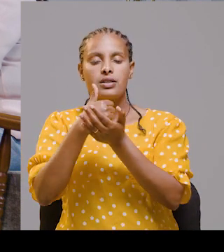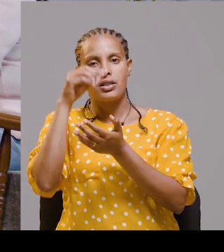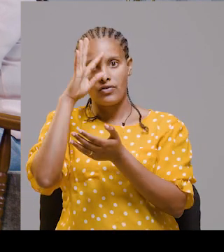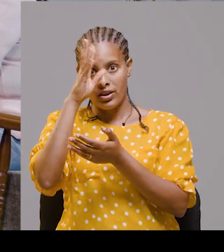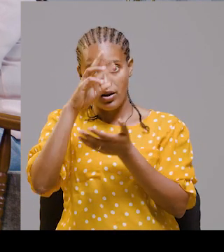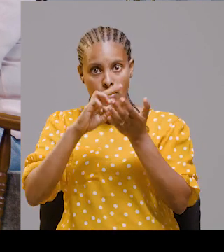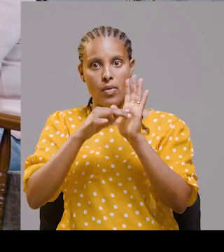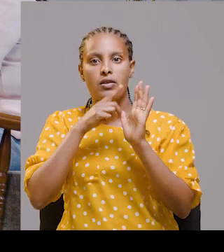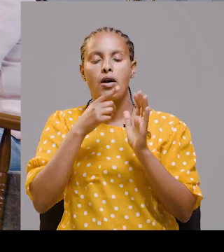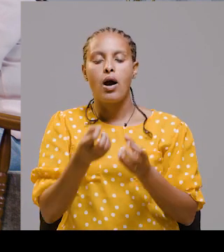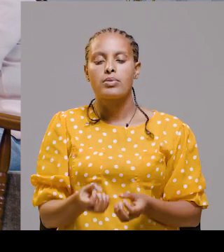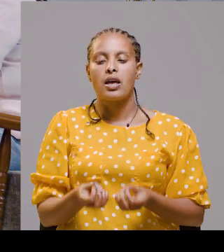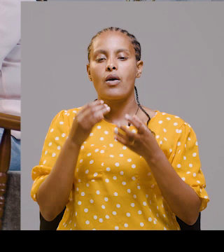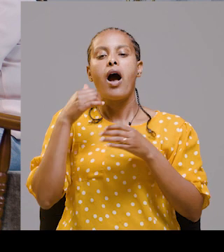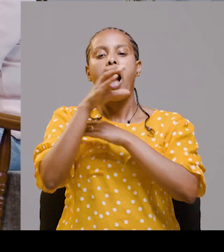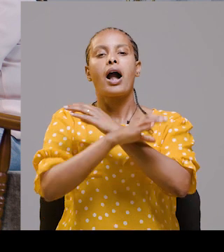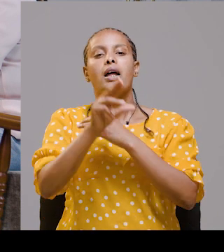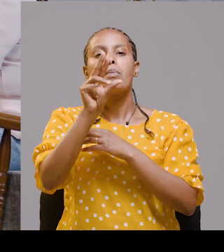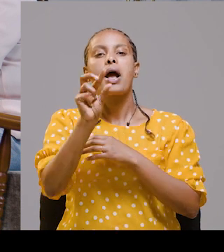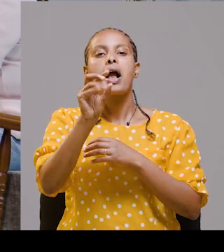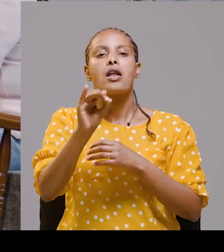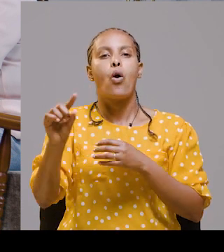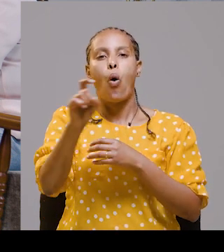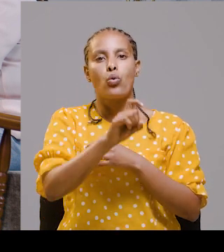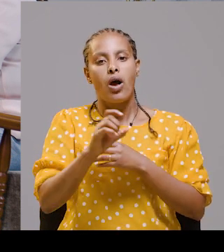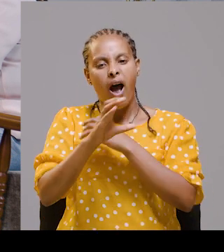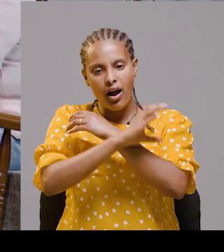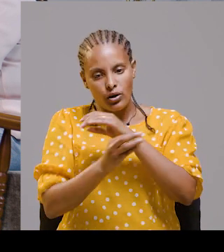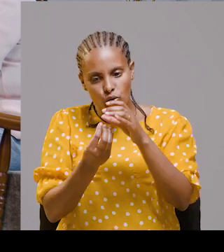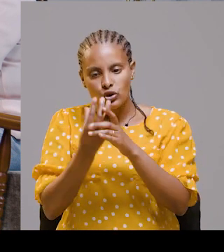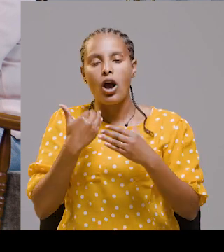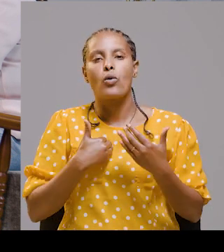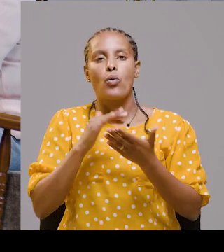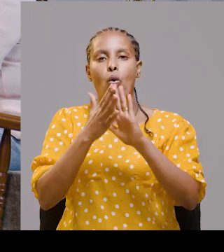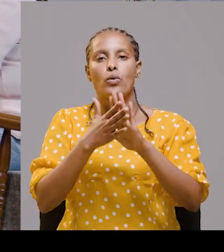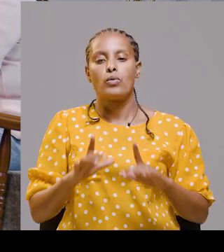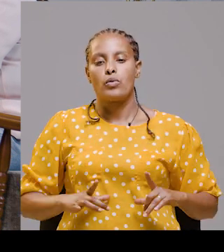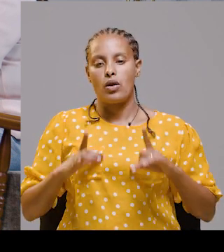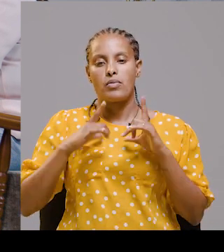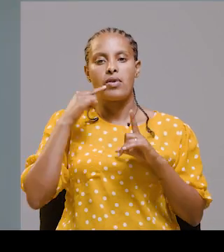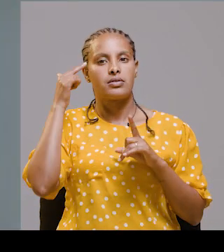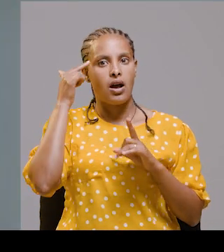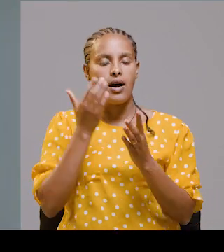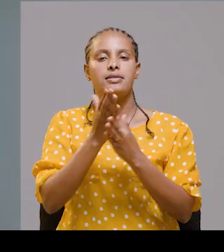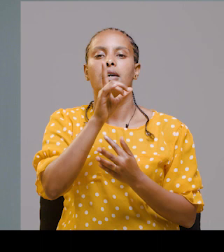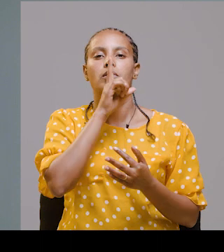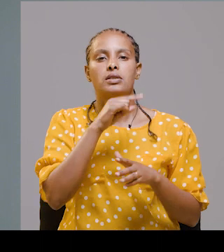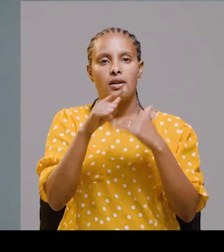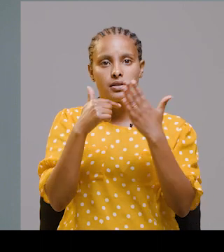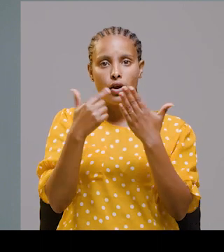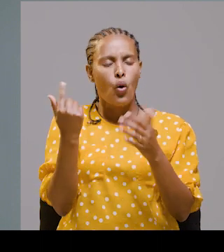ስንፈጥር ማለት ነው በአብዛኛው አገር በቀል የሆኑ ነገሮች ላይ ተመርኩዘን መሆን አለበት ብለን የምናስበውም ከዛ አንፃር ነው።